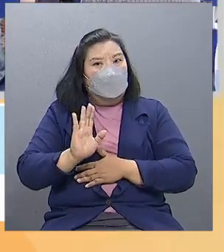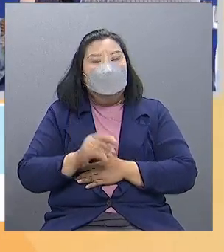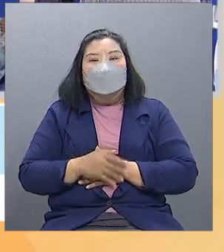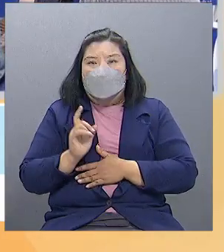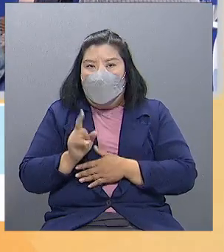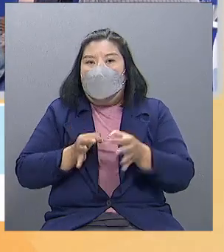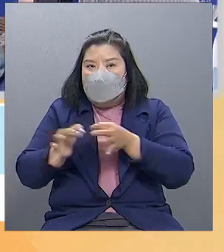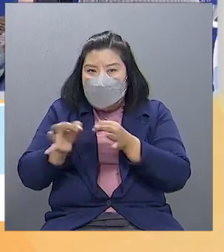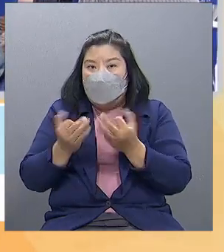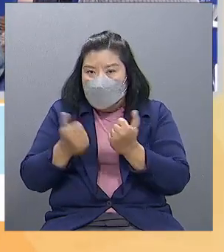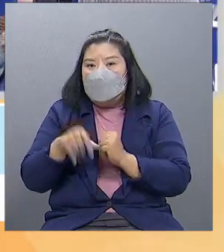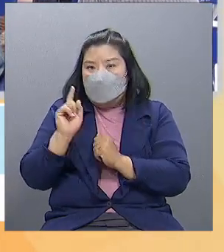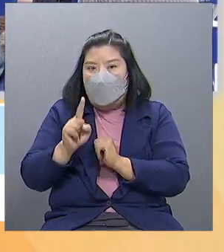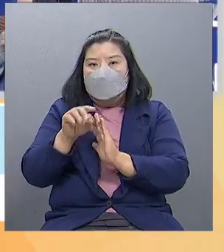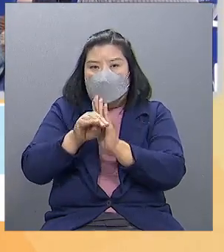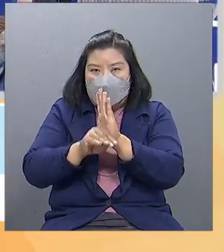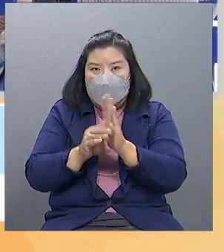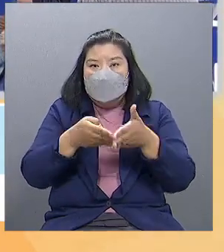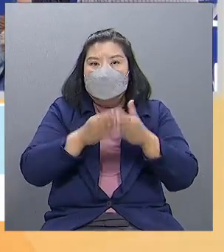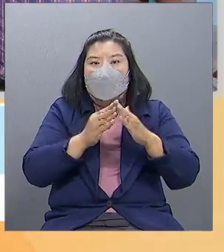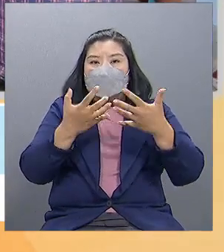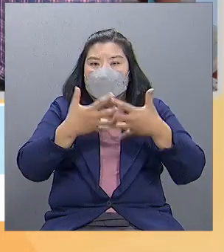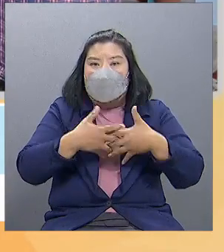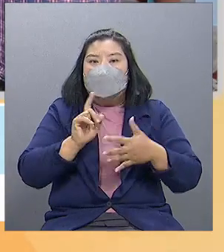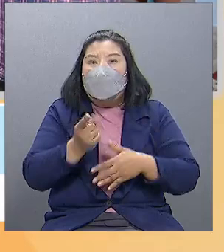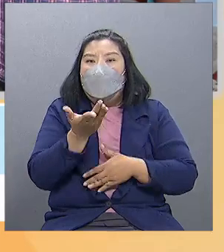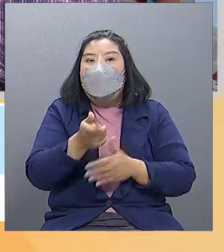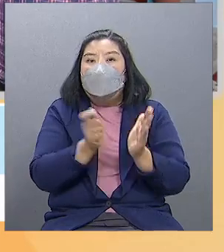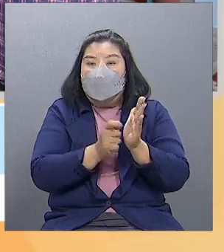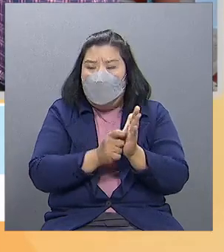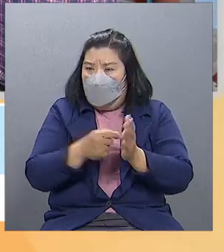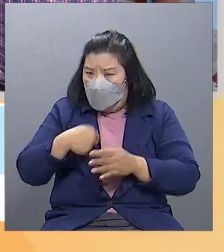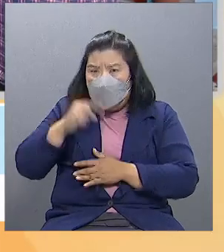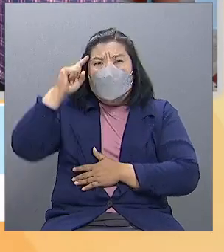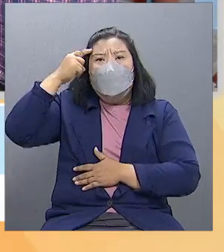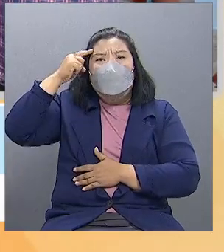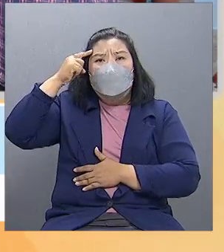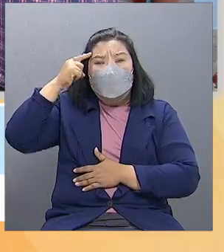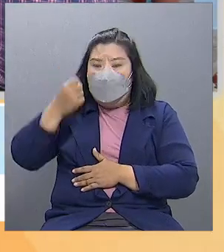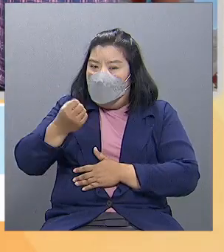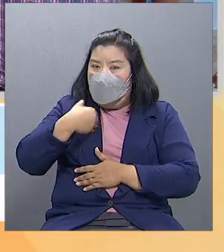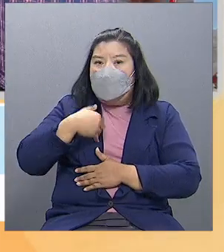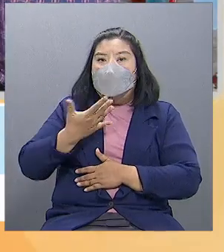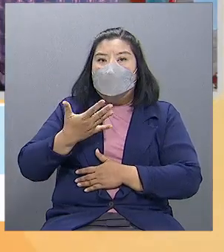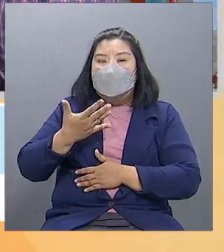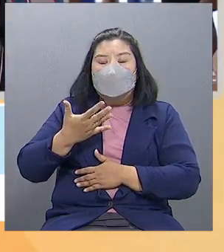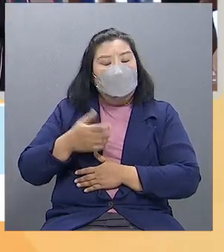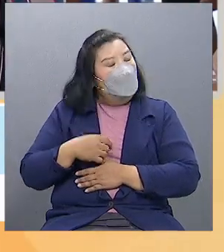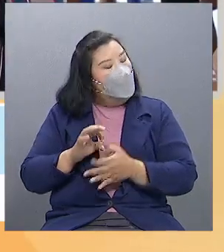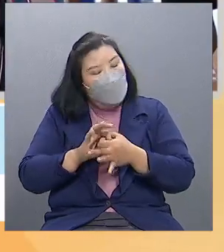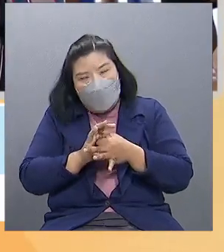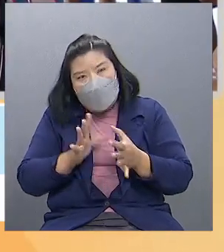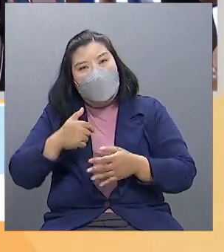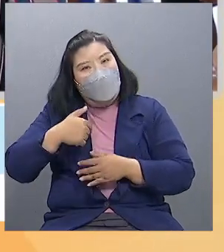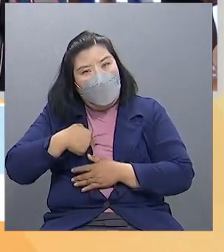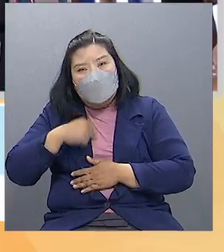มที่ทแดต้นจนี้ เข เขบอกว่า ไม่มใครมาแ่นำผมบอกอาฉ disent ส่วนนั้น tocมันไมใช่นะที่ทลี่ เราจะตไปแ